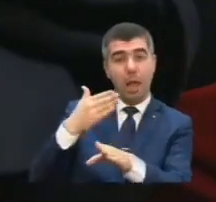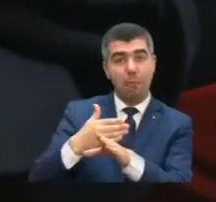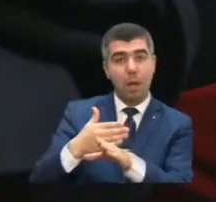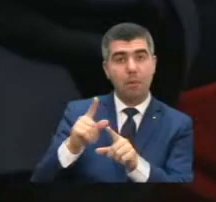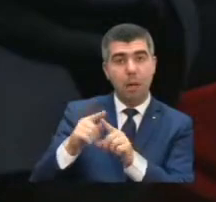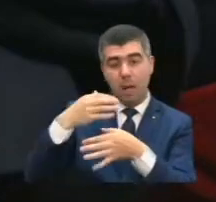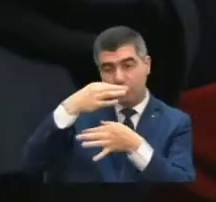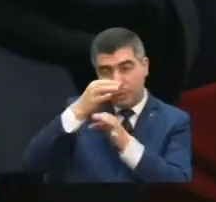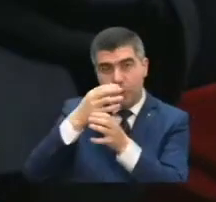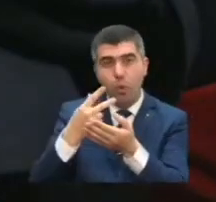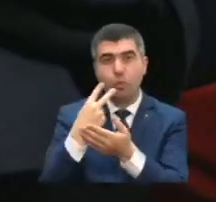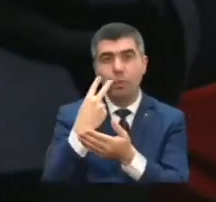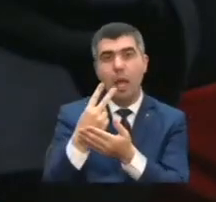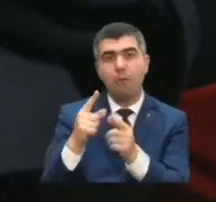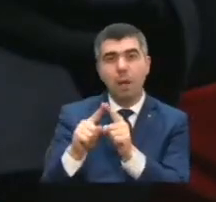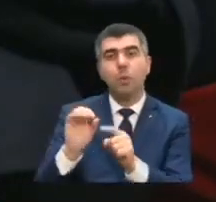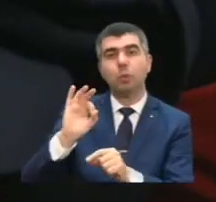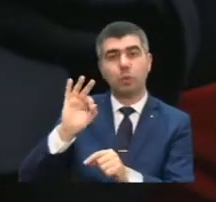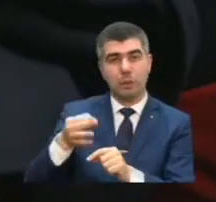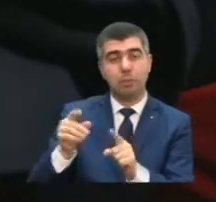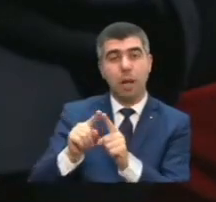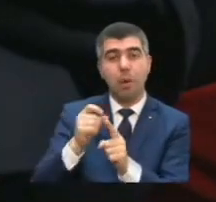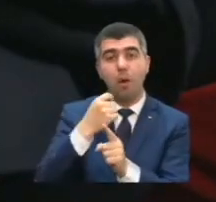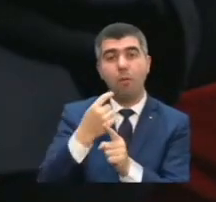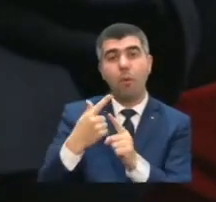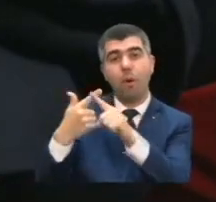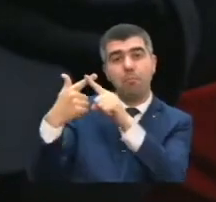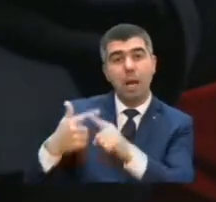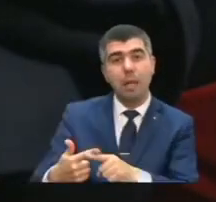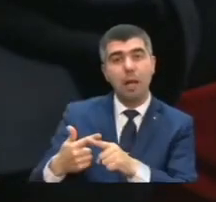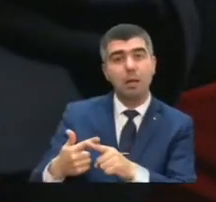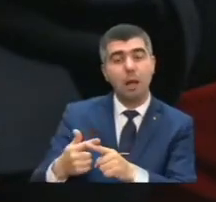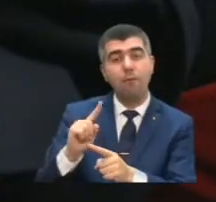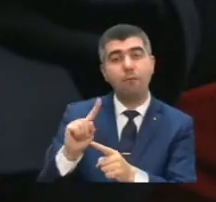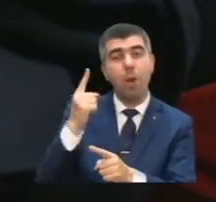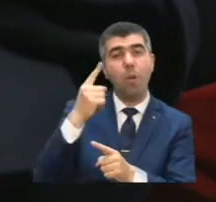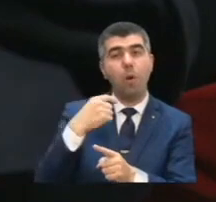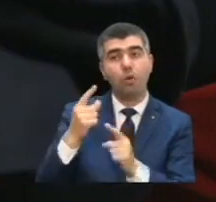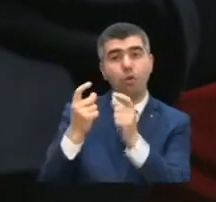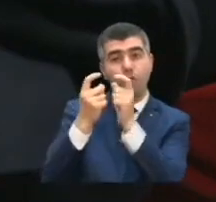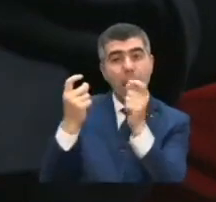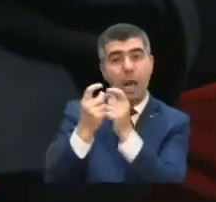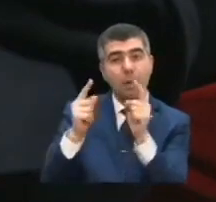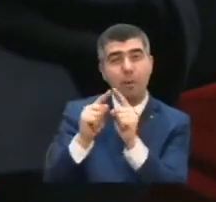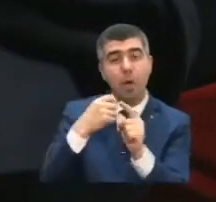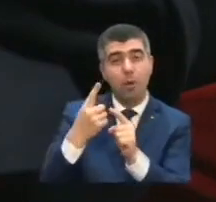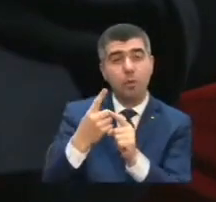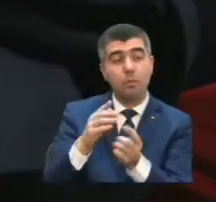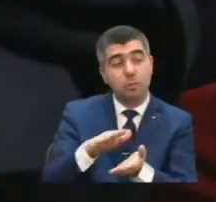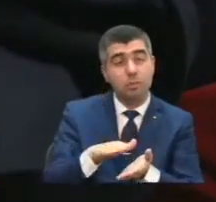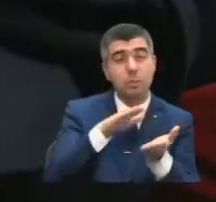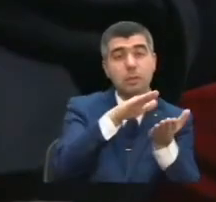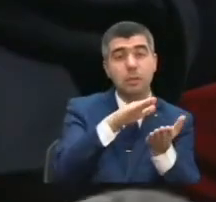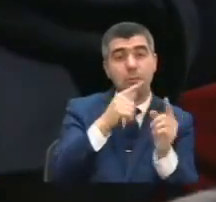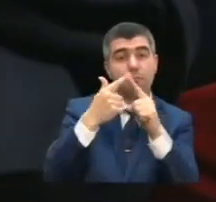البيئه، وتقديم كفاله ماليه لضمان اعاده تهيئه مواقع المقالع بعد انتهاء من الاستغلال. والساده النواب تذكروا بان هذا